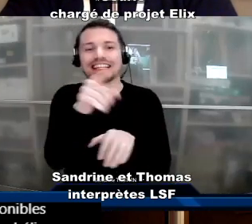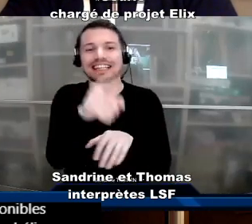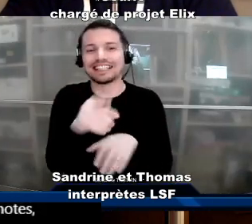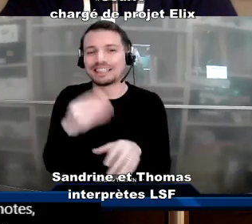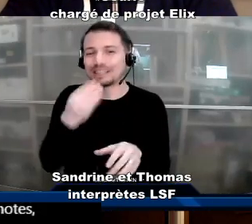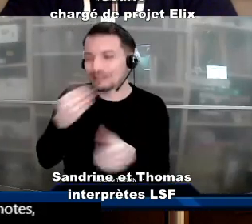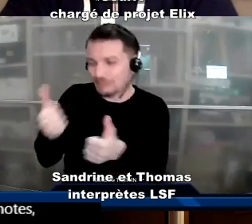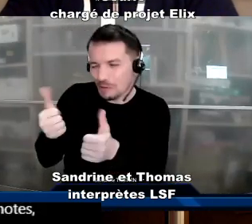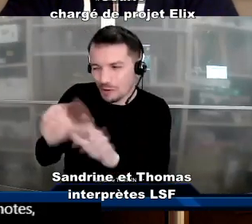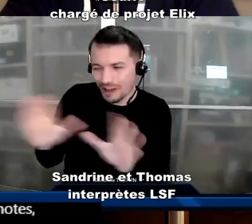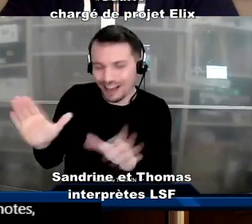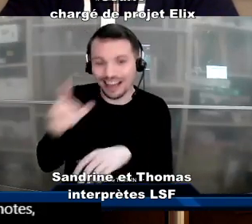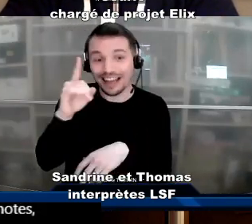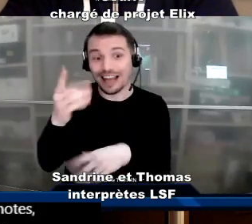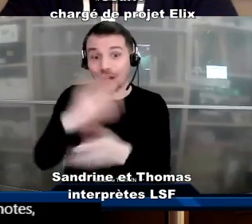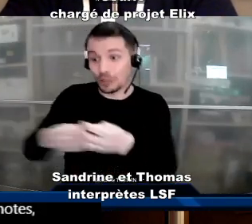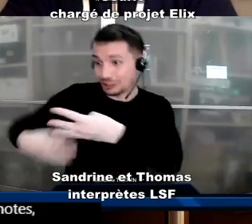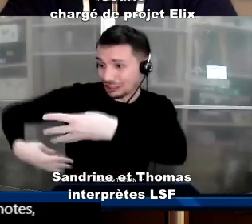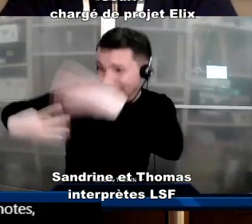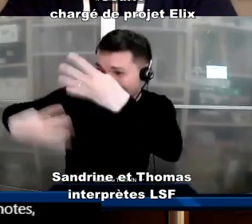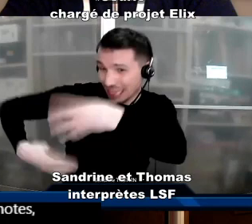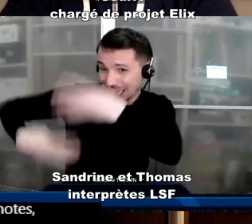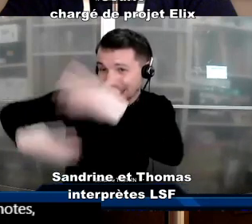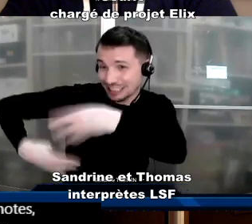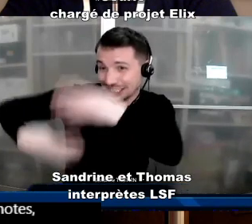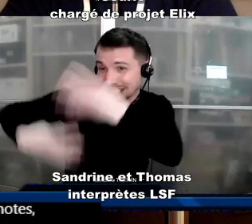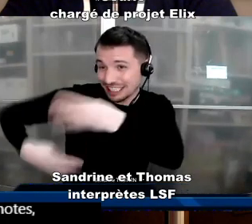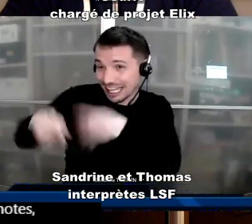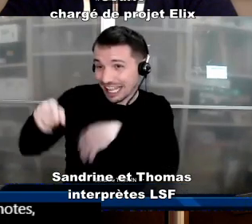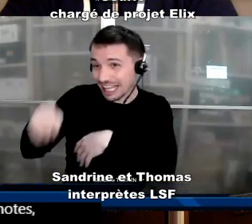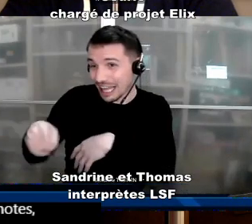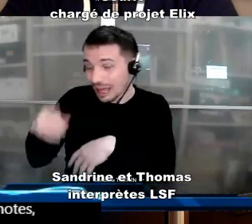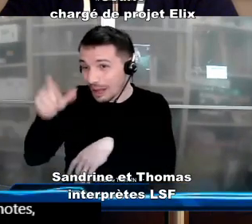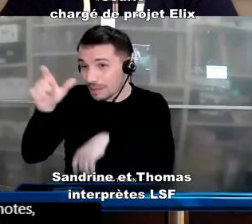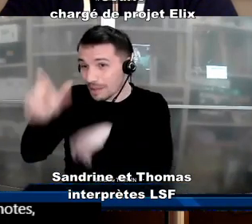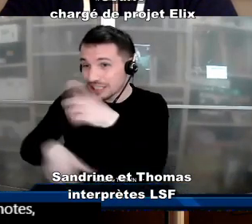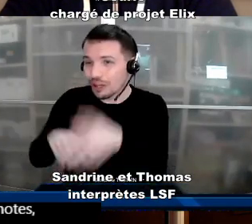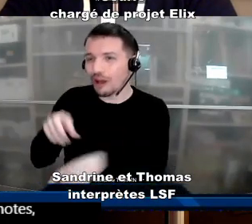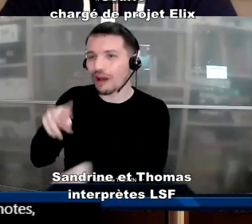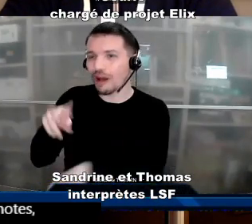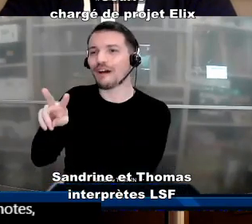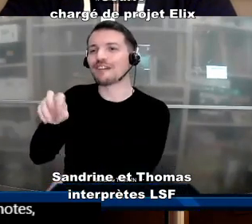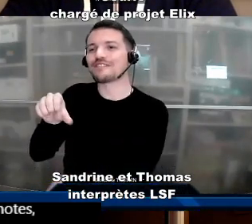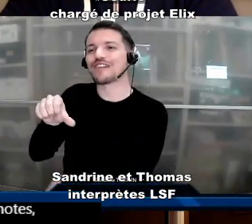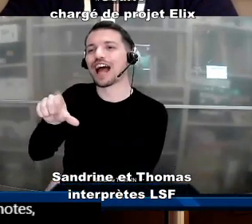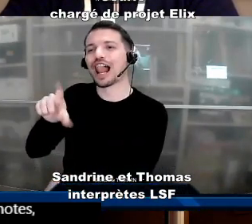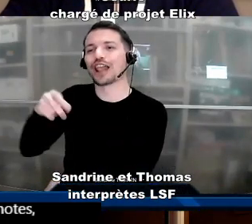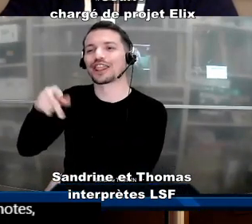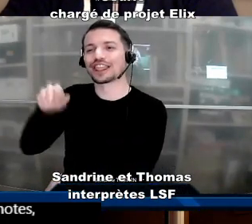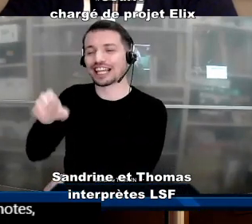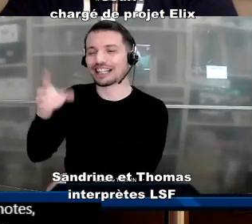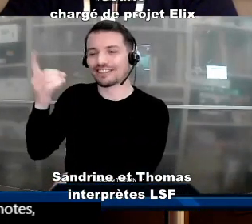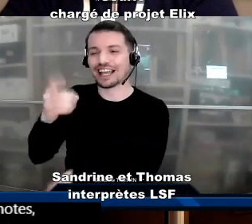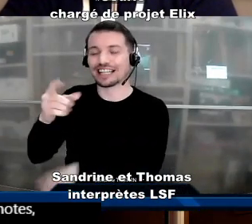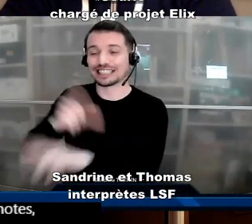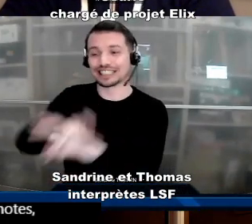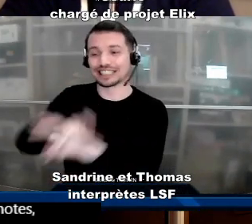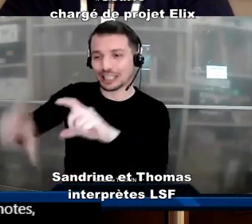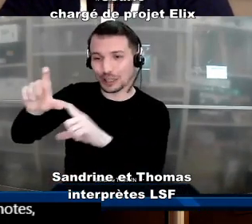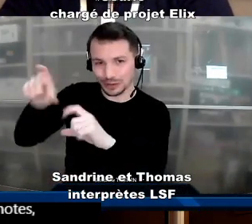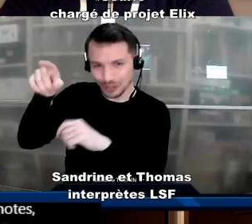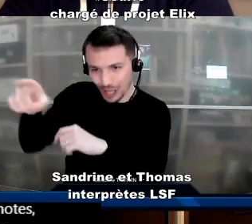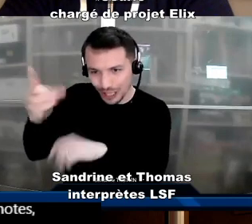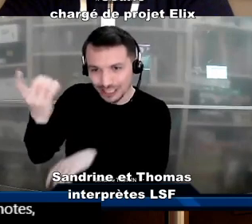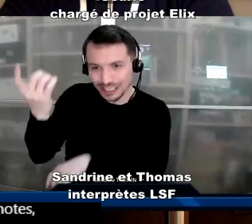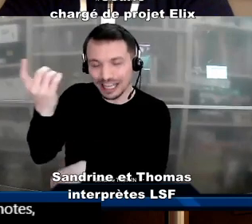en plus, il y a du monde dans le chat qui participe. Il y a Valentine de chez Signe de Sens qui répond également. Il y a quelqu'un qui